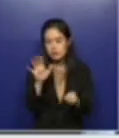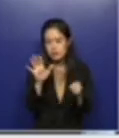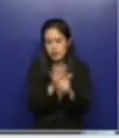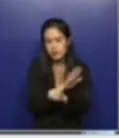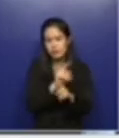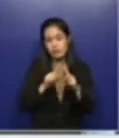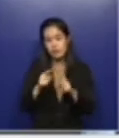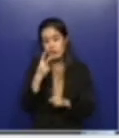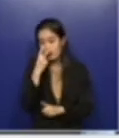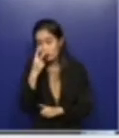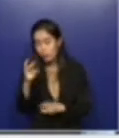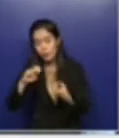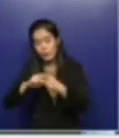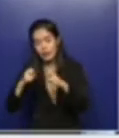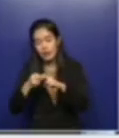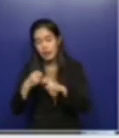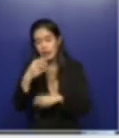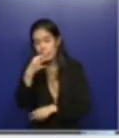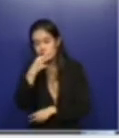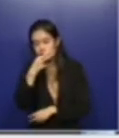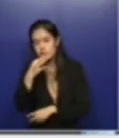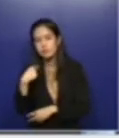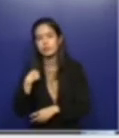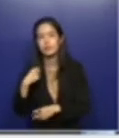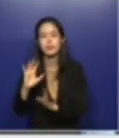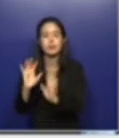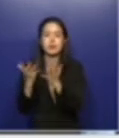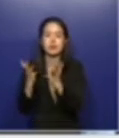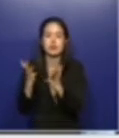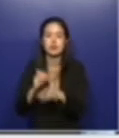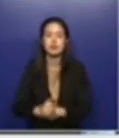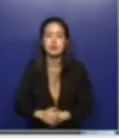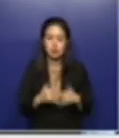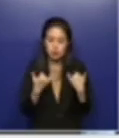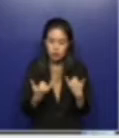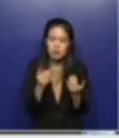ท้องด้านสังคมผลเป็นไงครับขณะนี้